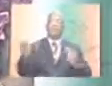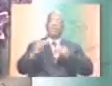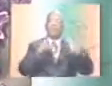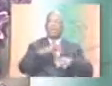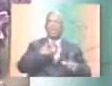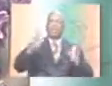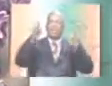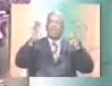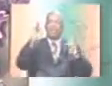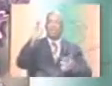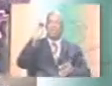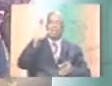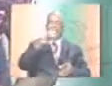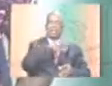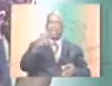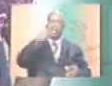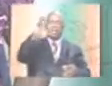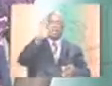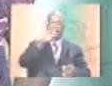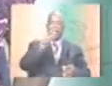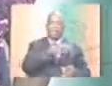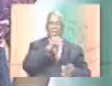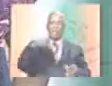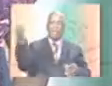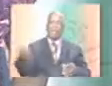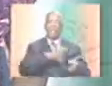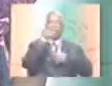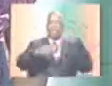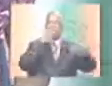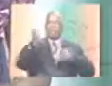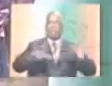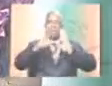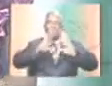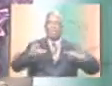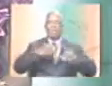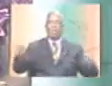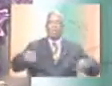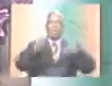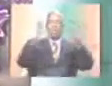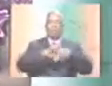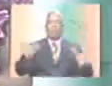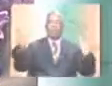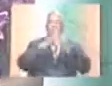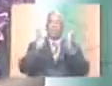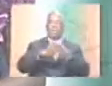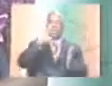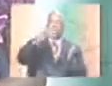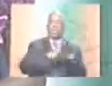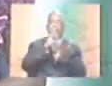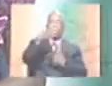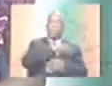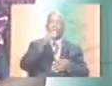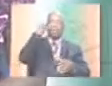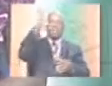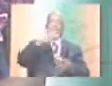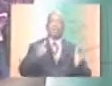du PDCI et du MFA d'inviter les populations au calme. Au cours d'une rencontre ce 5 janvier, les femmes ont appelé